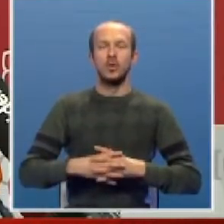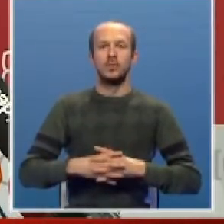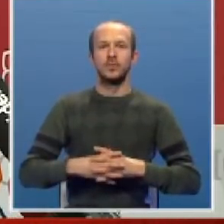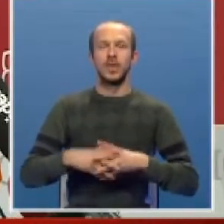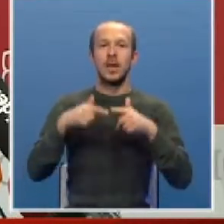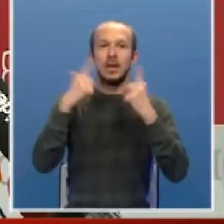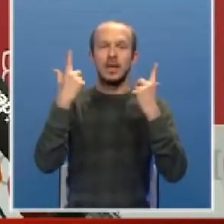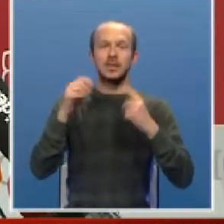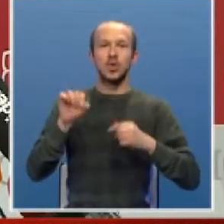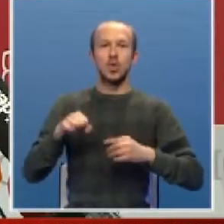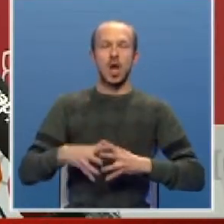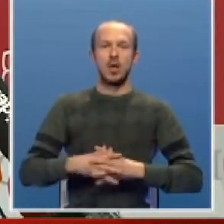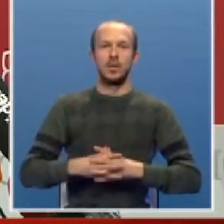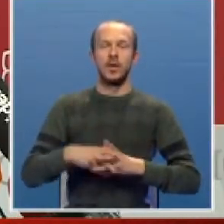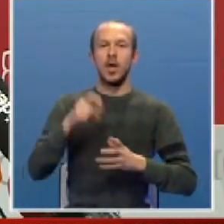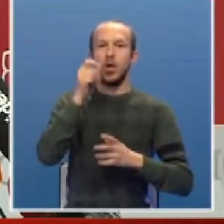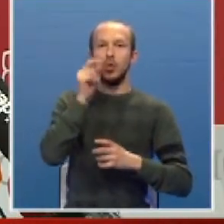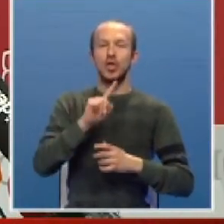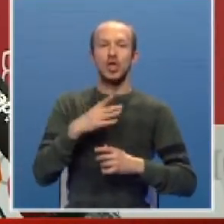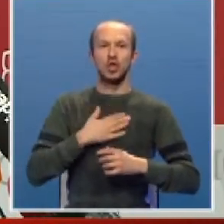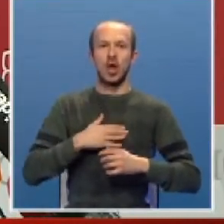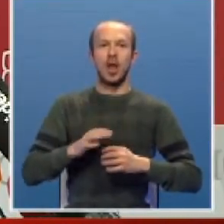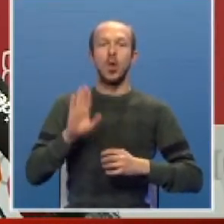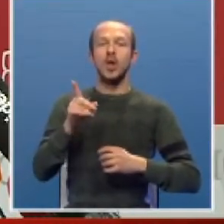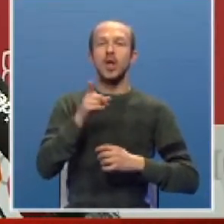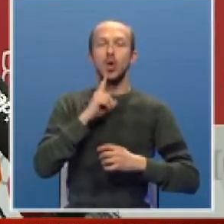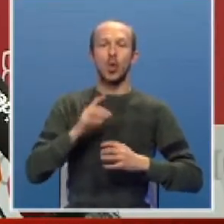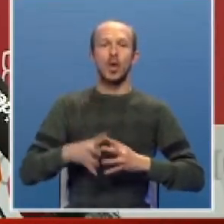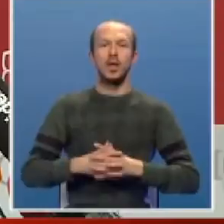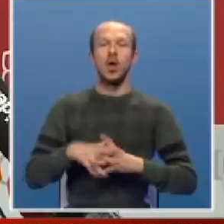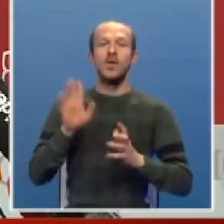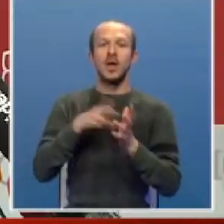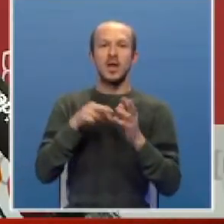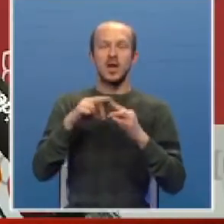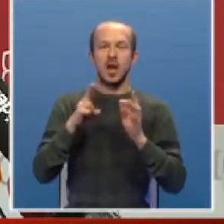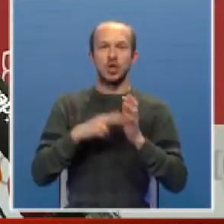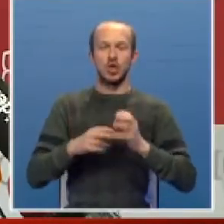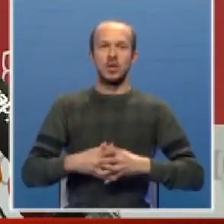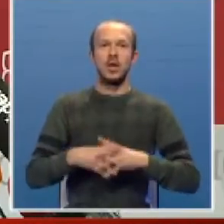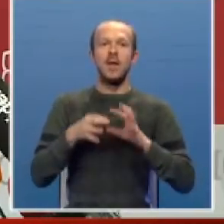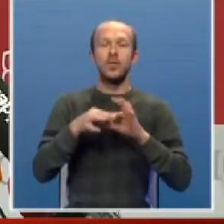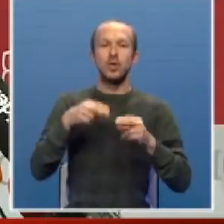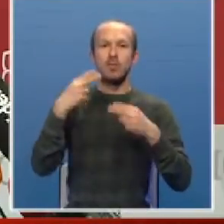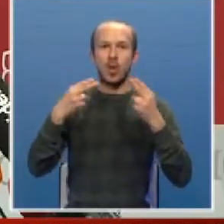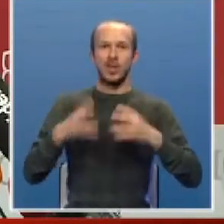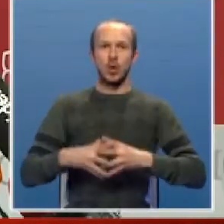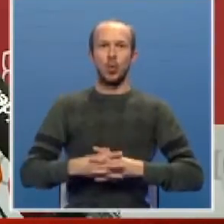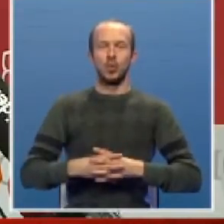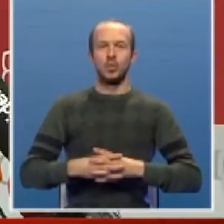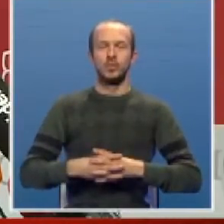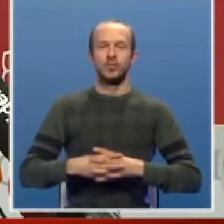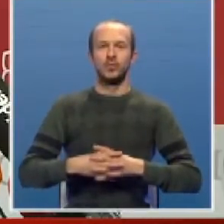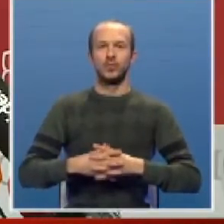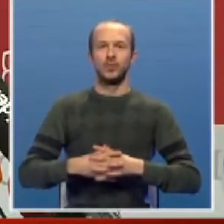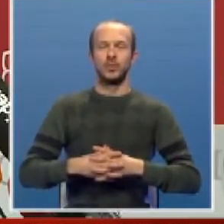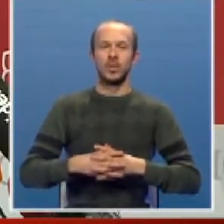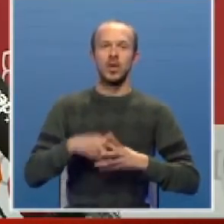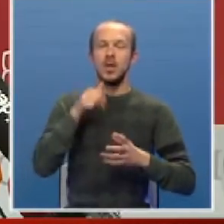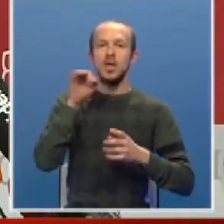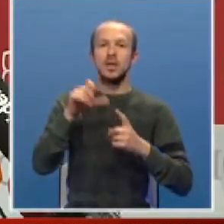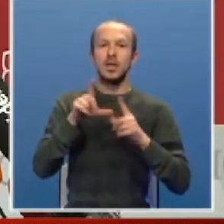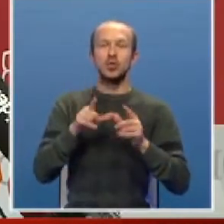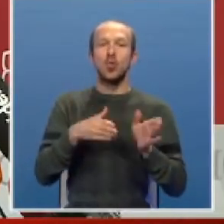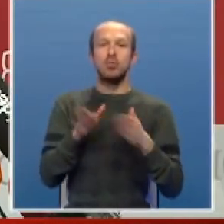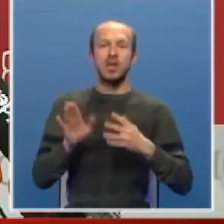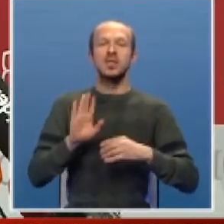potpuno je jasno da ljudi ne žele one koji na ovaj način vode politiku i da su